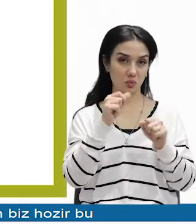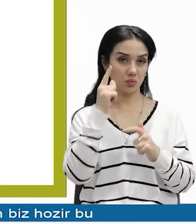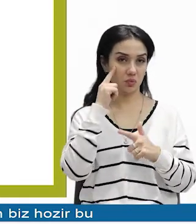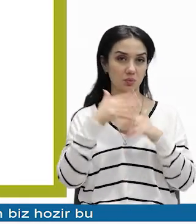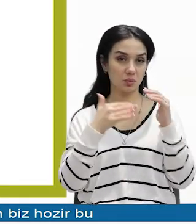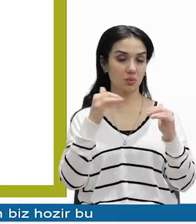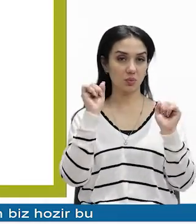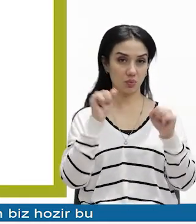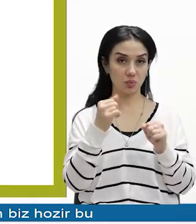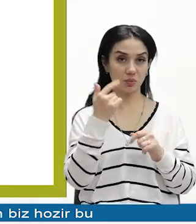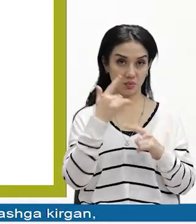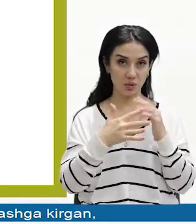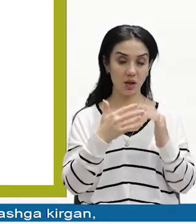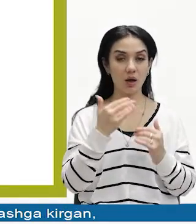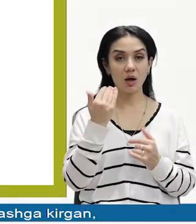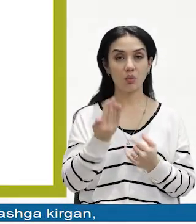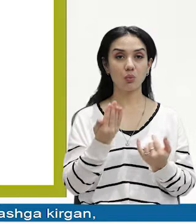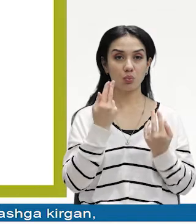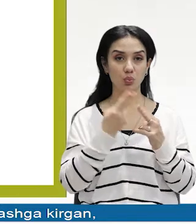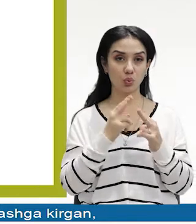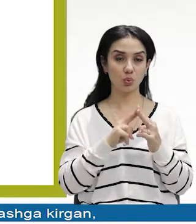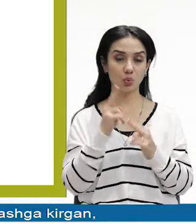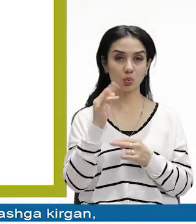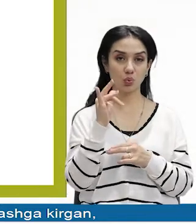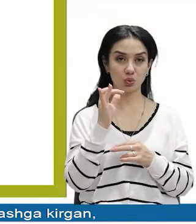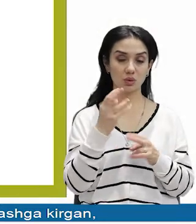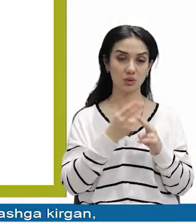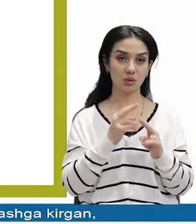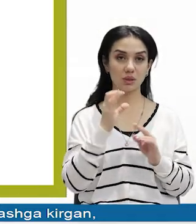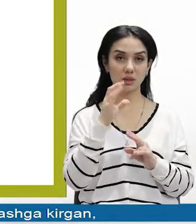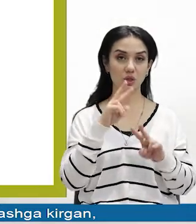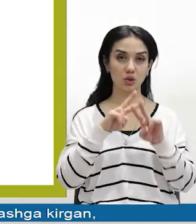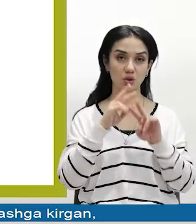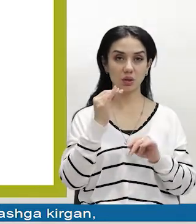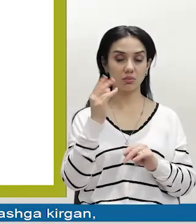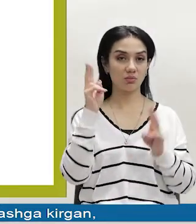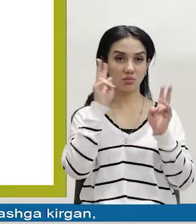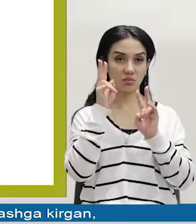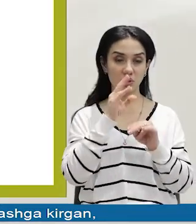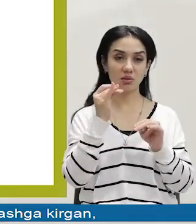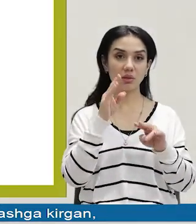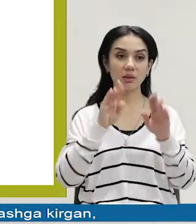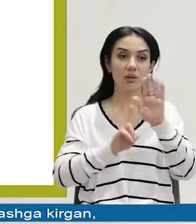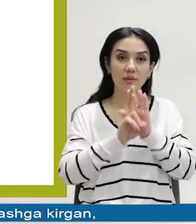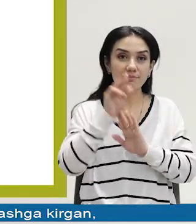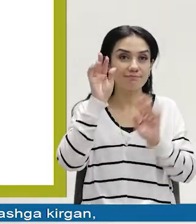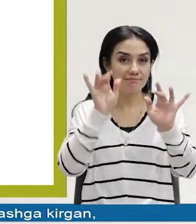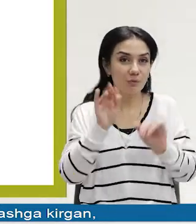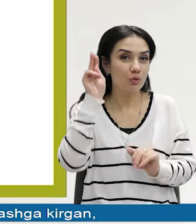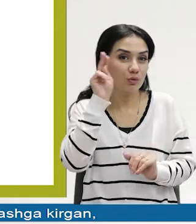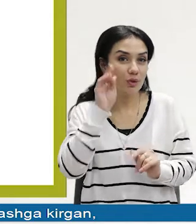Demak, sizlar bilan biz hozir bu kursimiz, demak, C# dasturlashtirishlaridan xabari yo'q va endi dasturlashga kirgan.